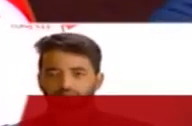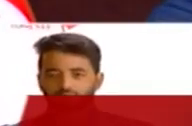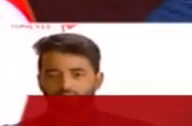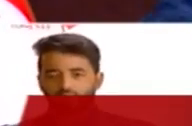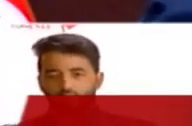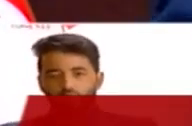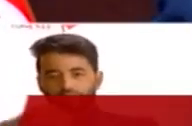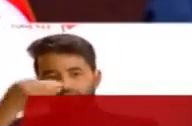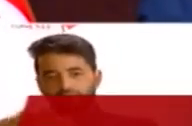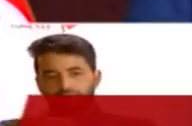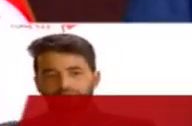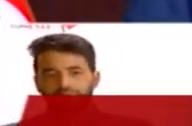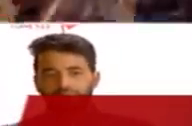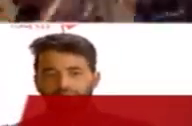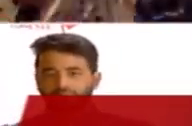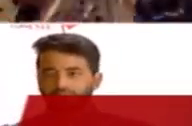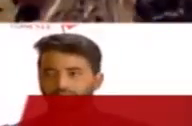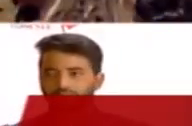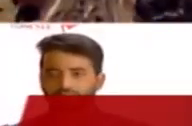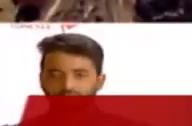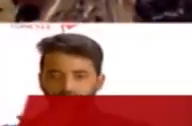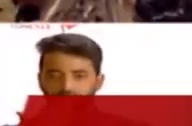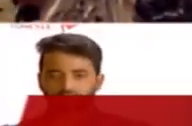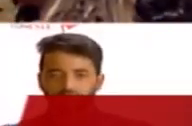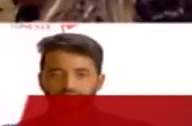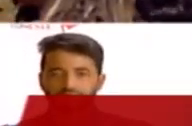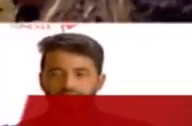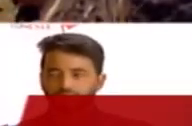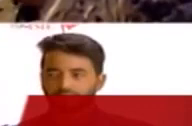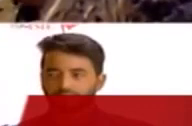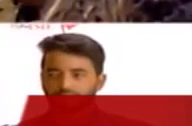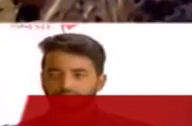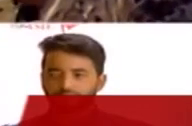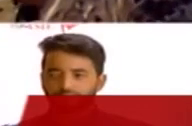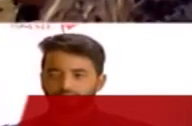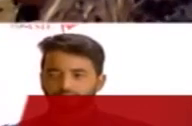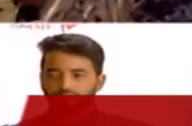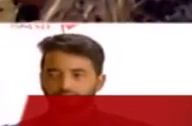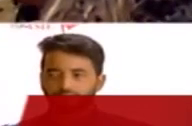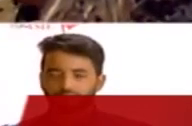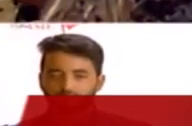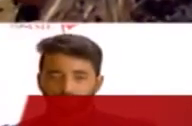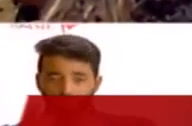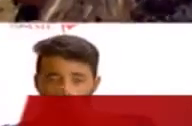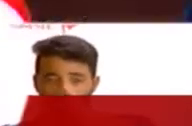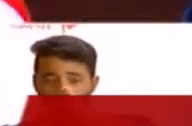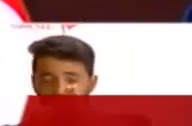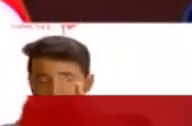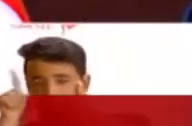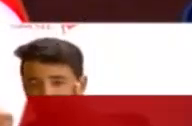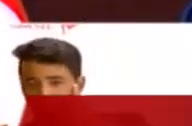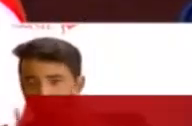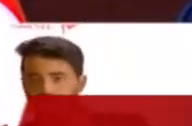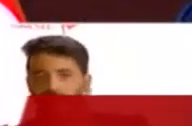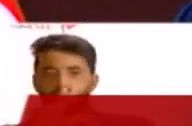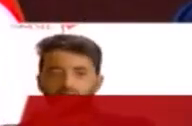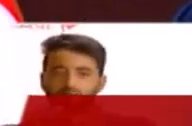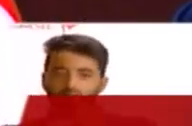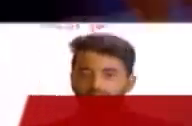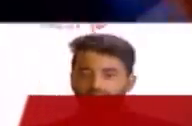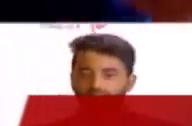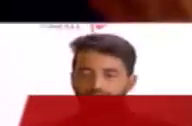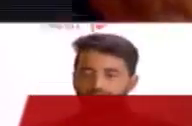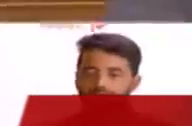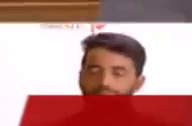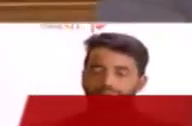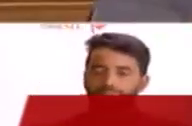الكريم المعلومه احمد الصافي سعيد سليمان محمد صغير نوري محمد لطفي المراحل محسن مرزوق